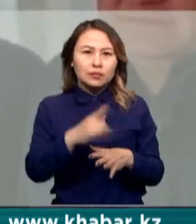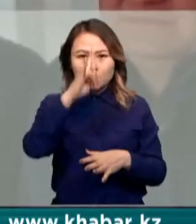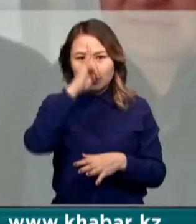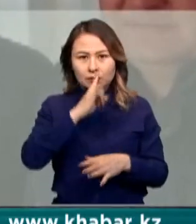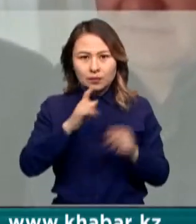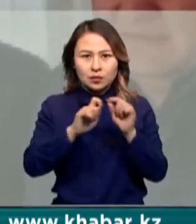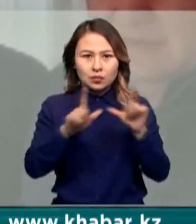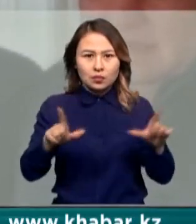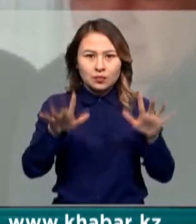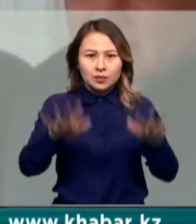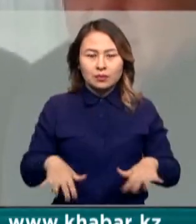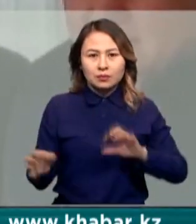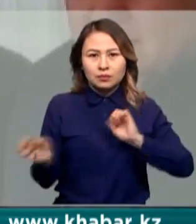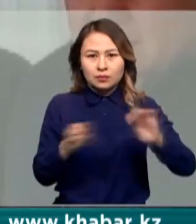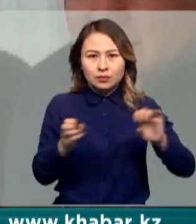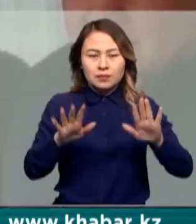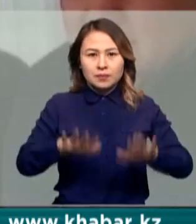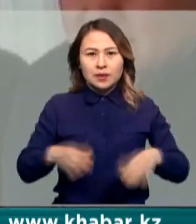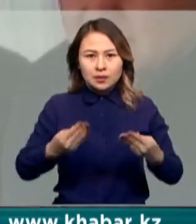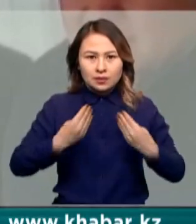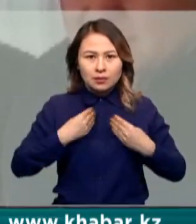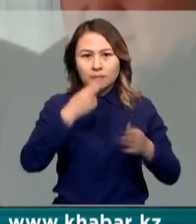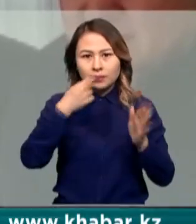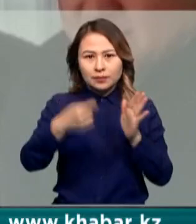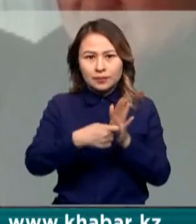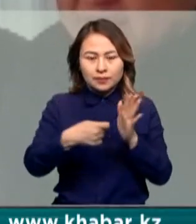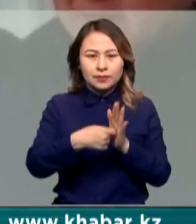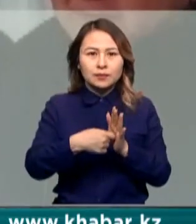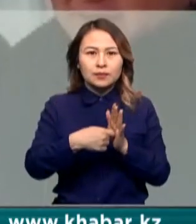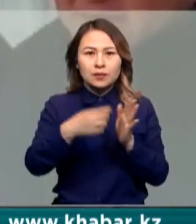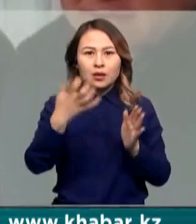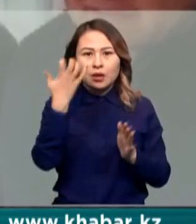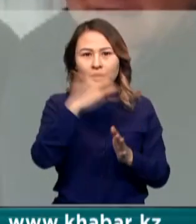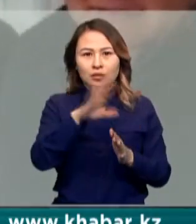қазақ мектебіне орналастырып, орын беріп, тамақ беріп, ыстық шай беріп,